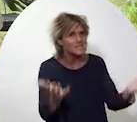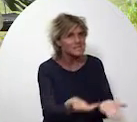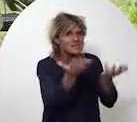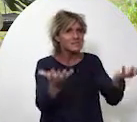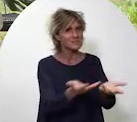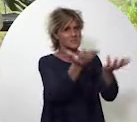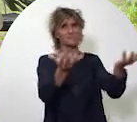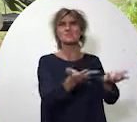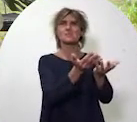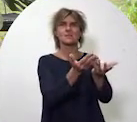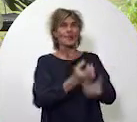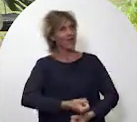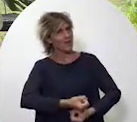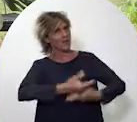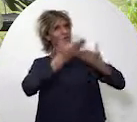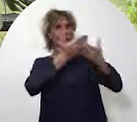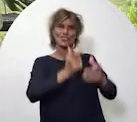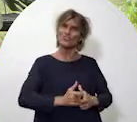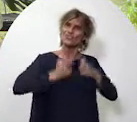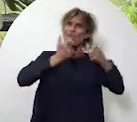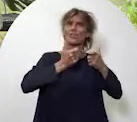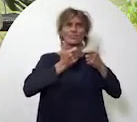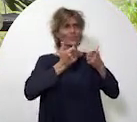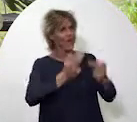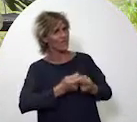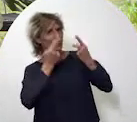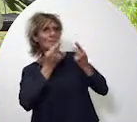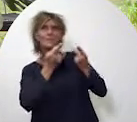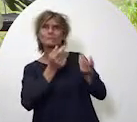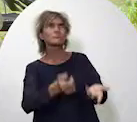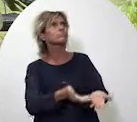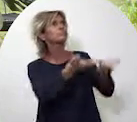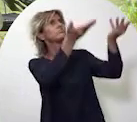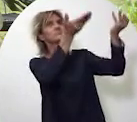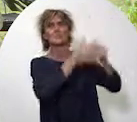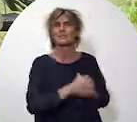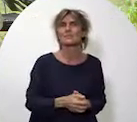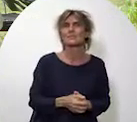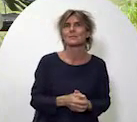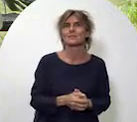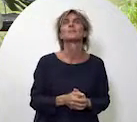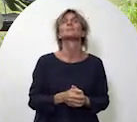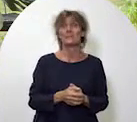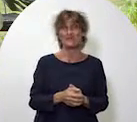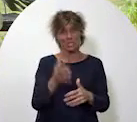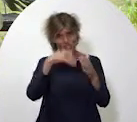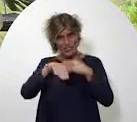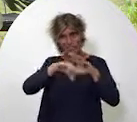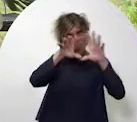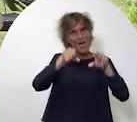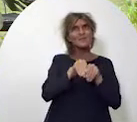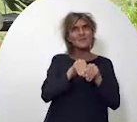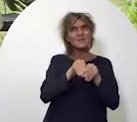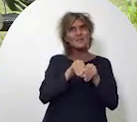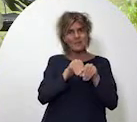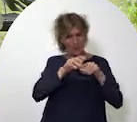les apps sd et leur permettre de saisir leur chance et de s'épanouir dans leur vie future et c'est au